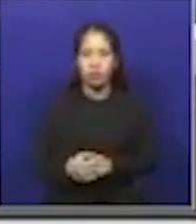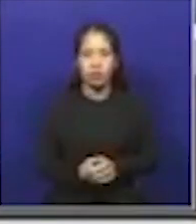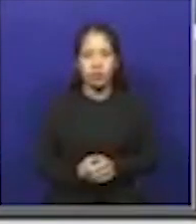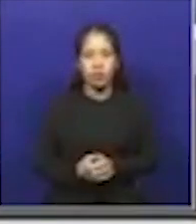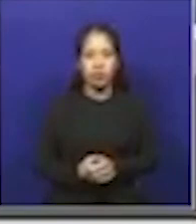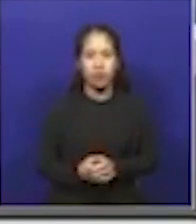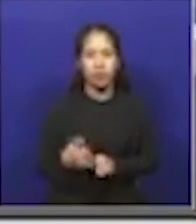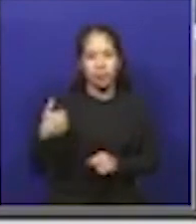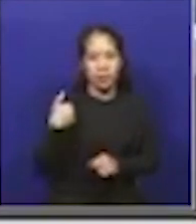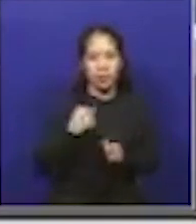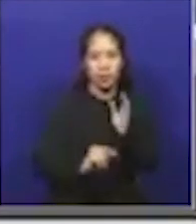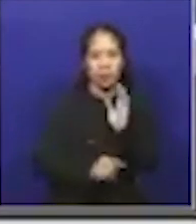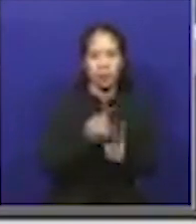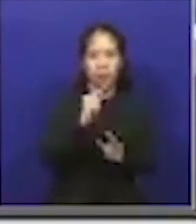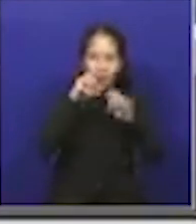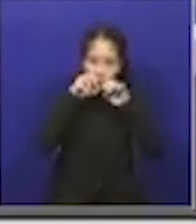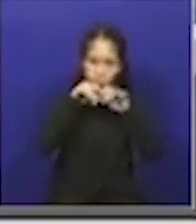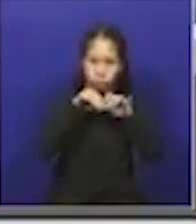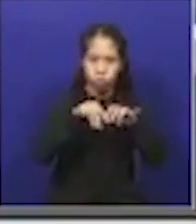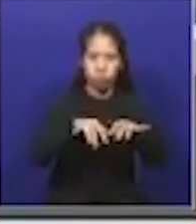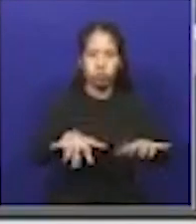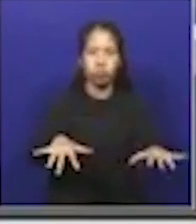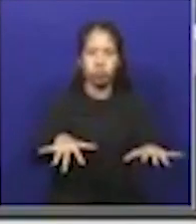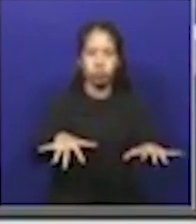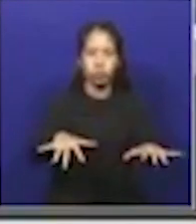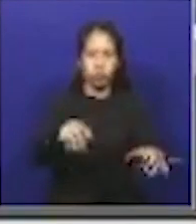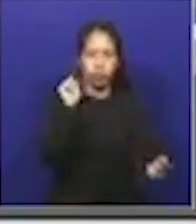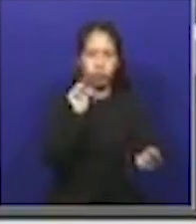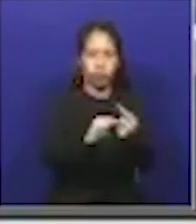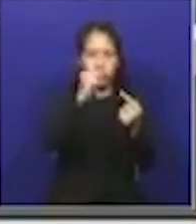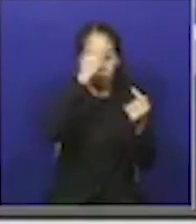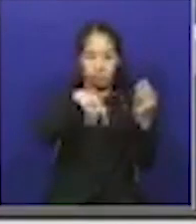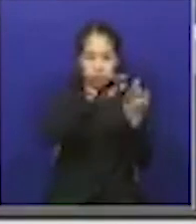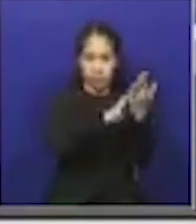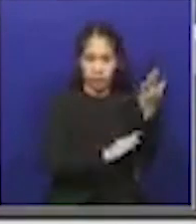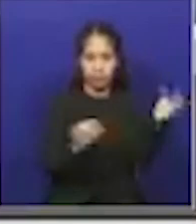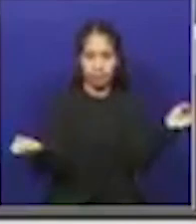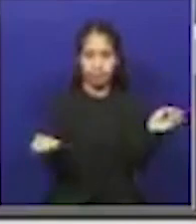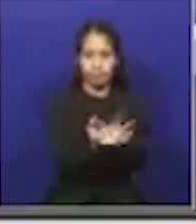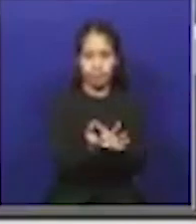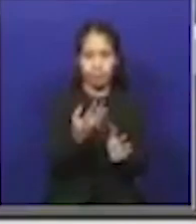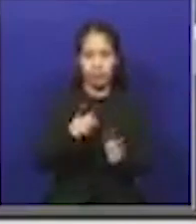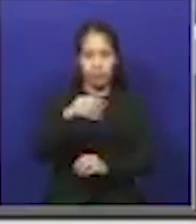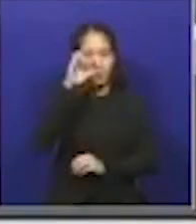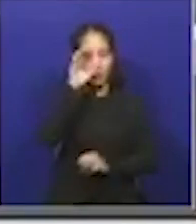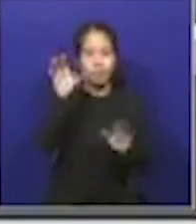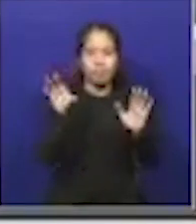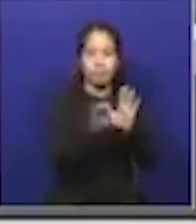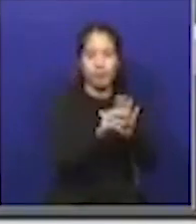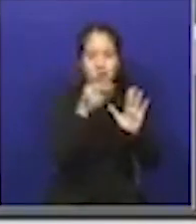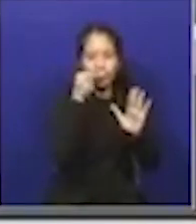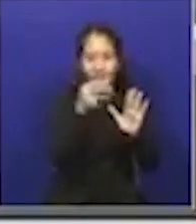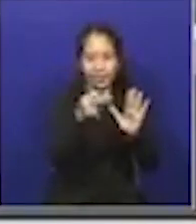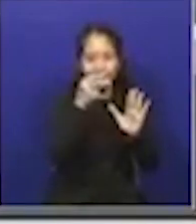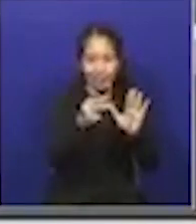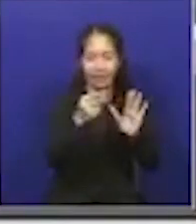การเริ่มระบาดแพร่หลายเข้ามาในเมืองไทยอย่างรุนแรงนะพ ภาพที่เราไม่เคยเห็นมาก่อ